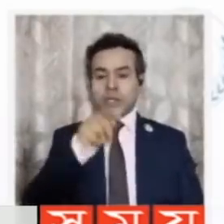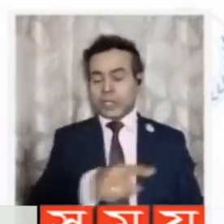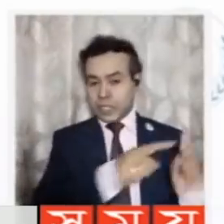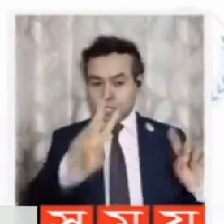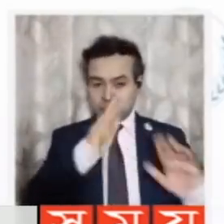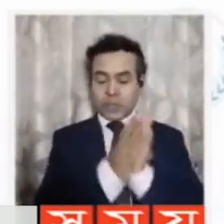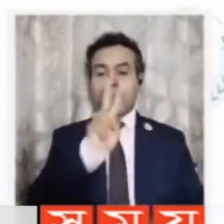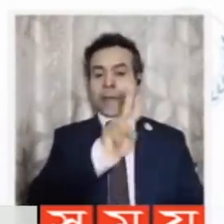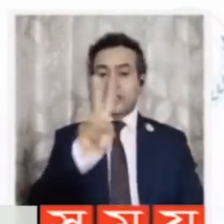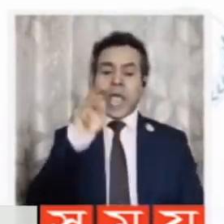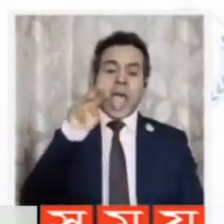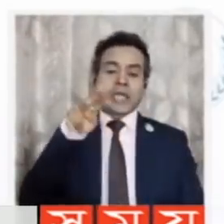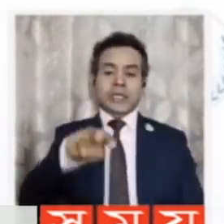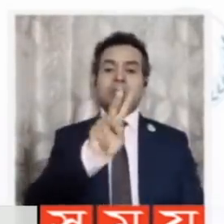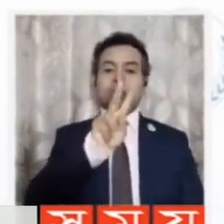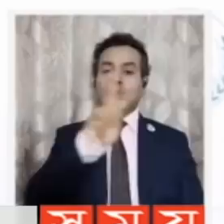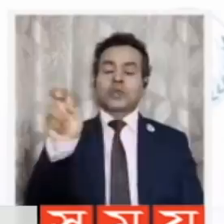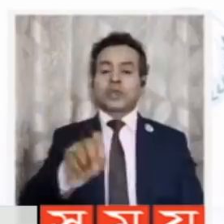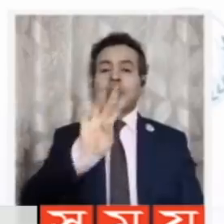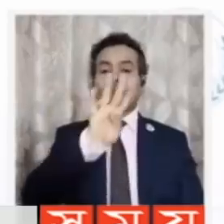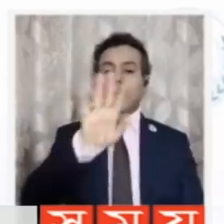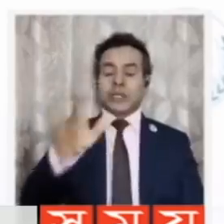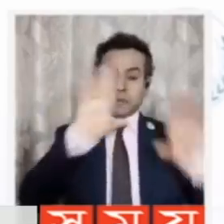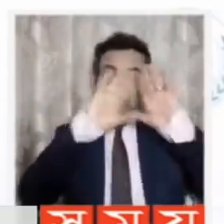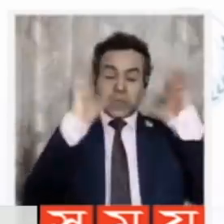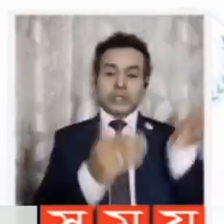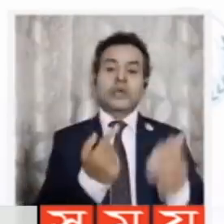22,235 জন। বিশ্বে 24 ঘন্টায় শনাক্ত হয়েছেন